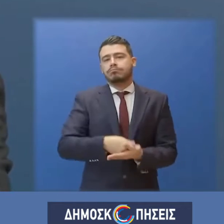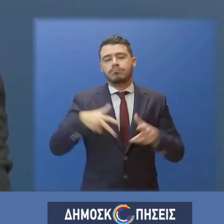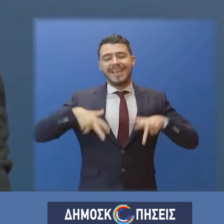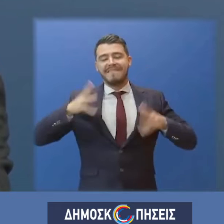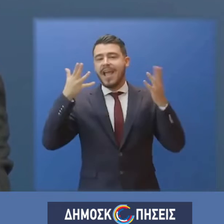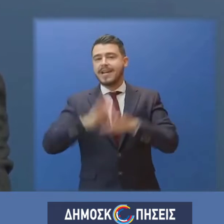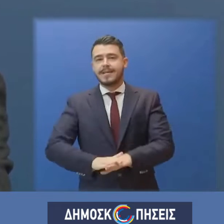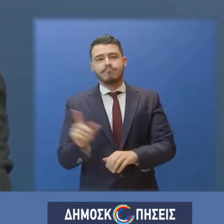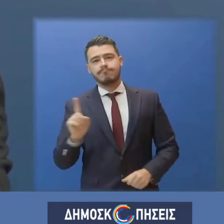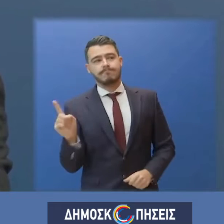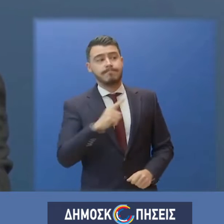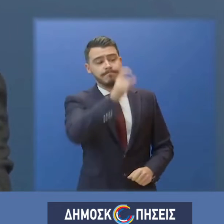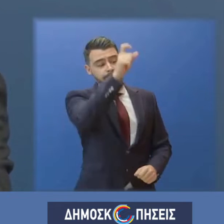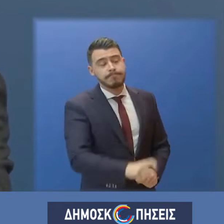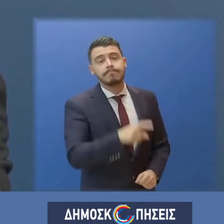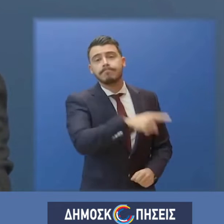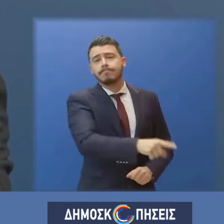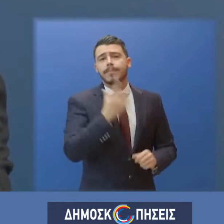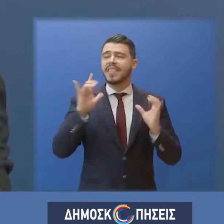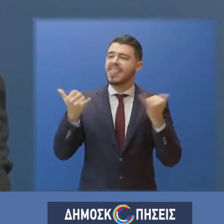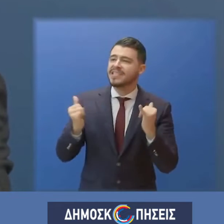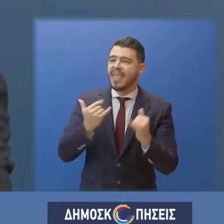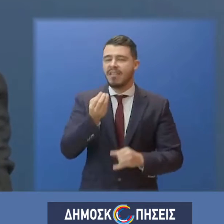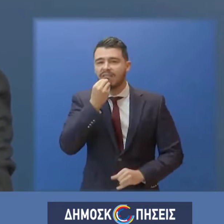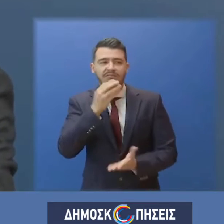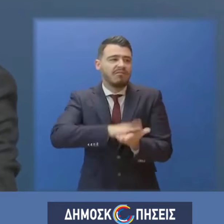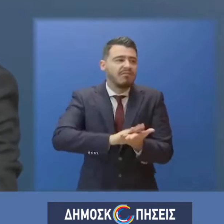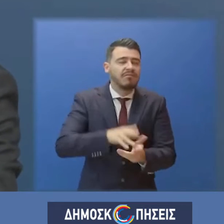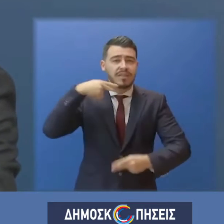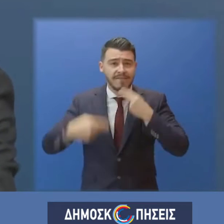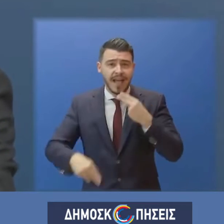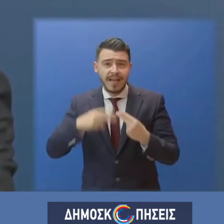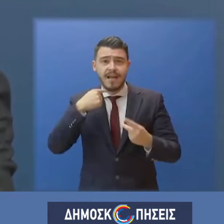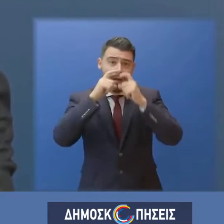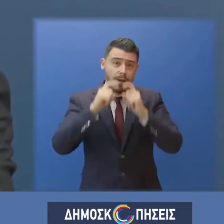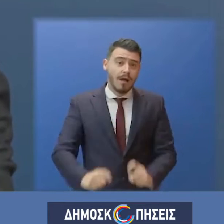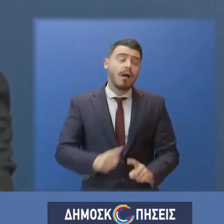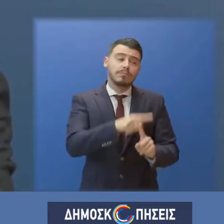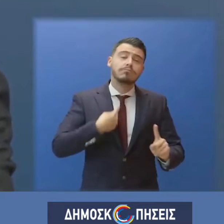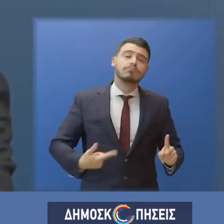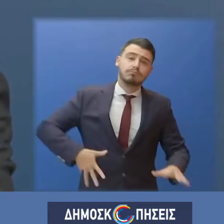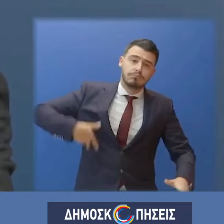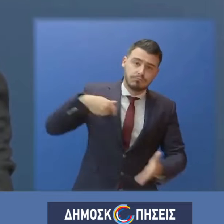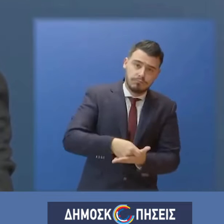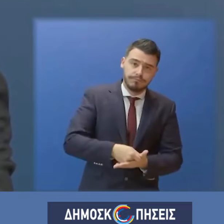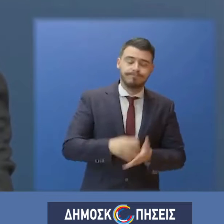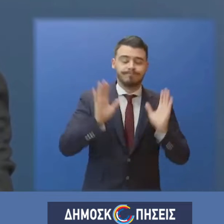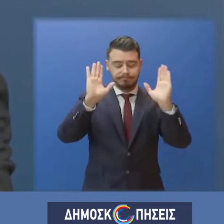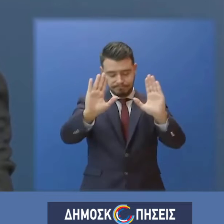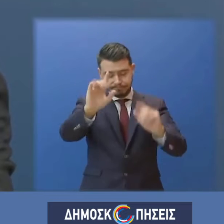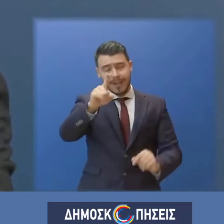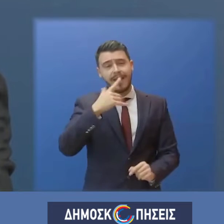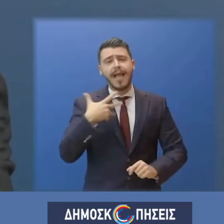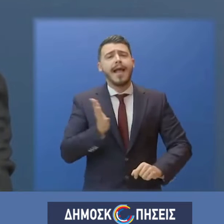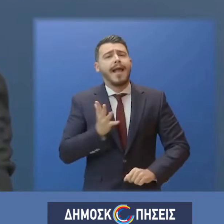χρειαστεί να επισκεφθεί χώρους στους οποίους θα κρίνεται απαραίτητη η προσκόμιση του τεστ. Επειδή όμως οι εμβολιασμένοι πήραν μια καθαρή απόφαση